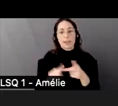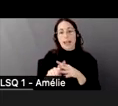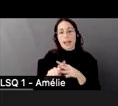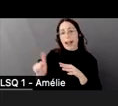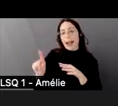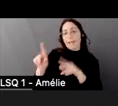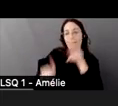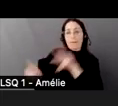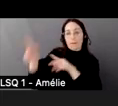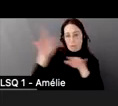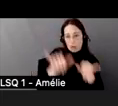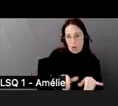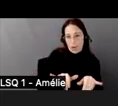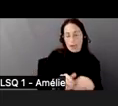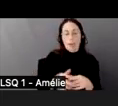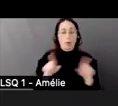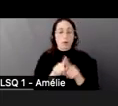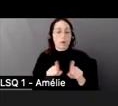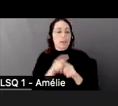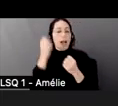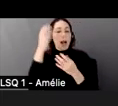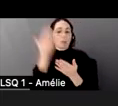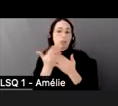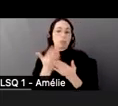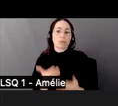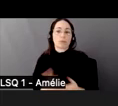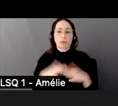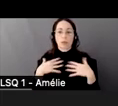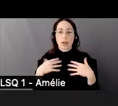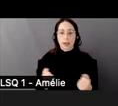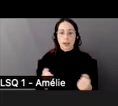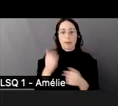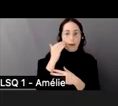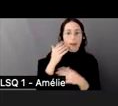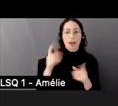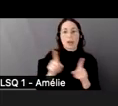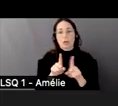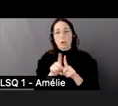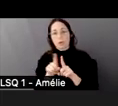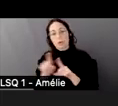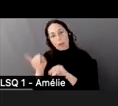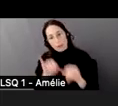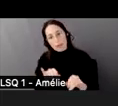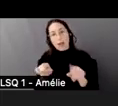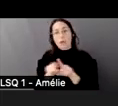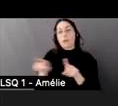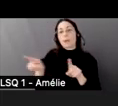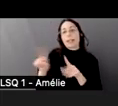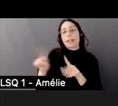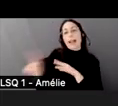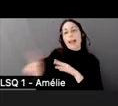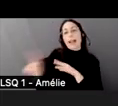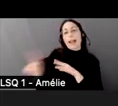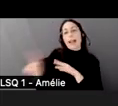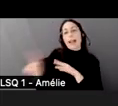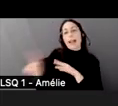Et nous parlerons des données sur la santé mentale des immigrants et des réfugiés. Pardon, En Sophia? quatrième, Sophia, oui? pardon, on ne